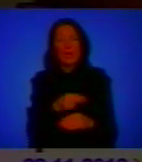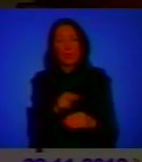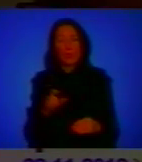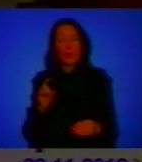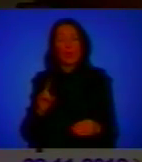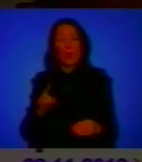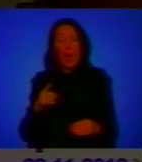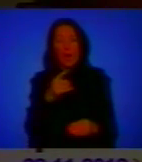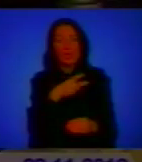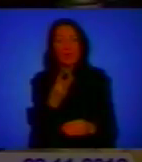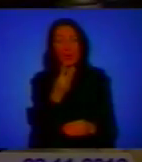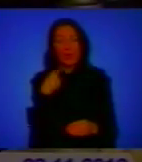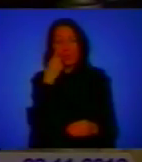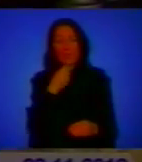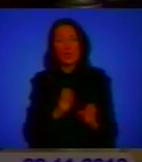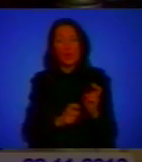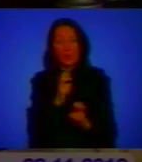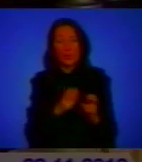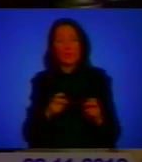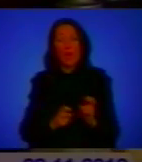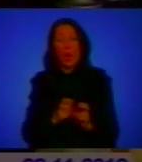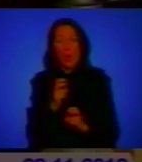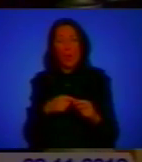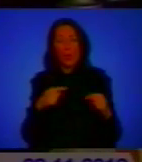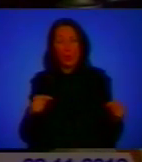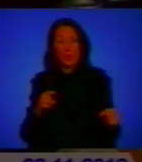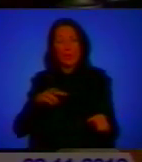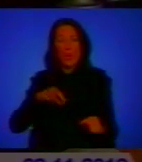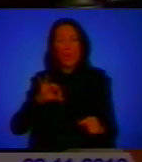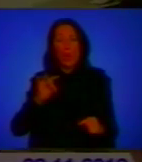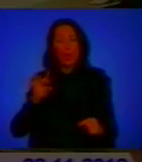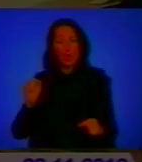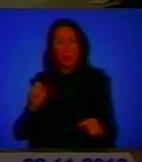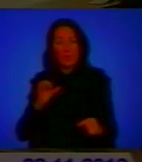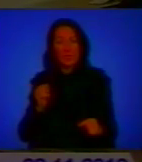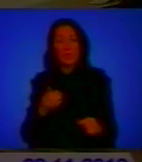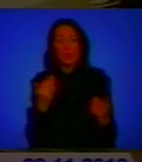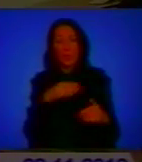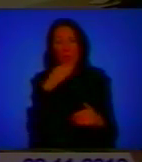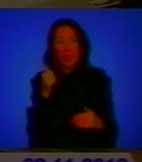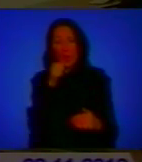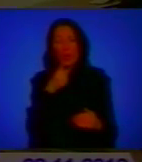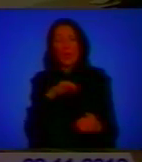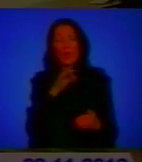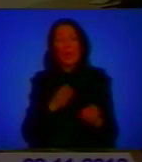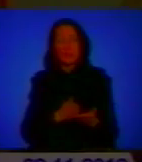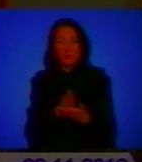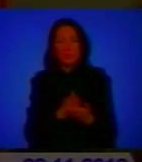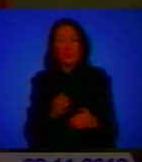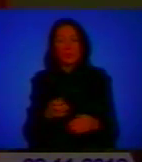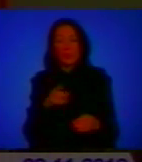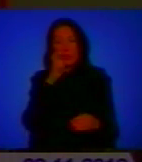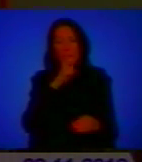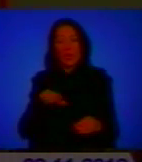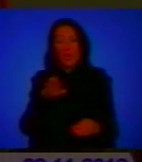власного виробництва. До речі, продукція «Мотор Січ» вже не перший рік експлуатується в складі літаків і гелікоптерів у країнах Близького Сходу та